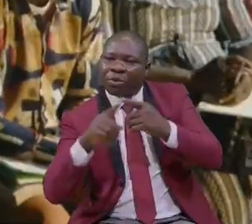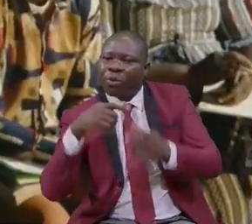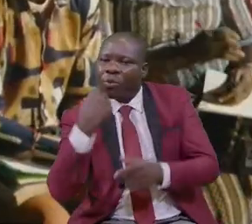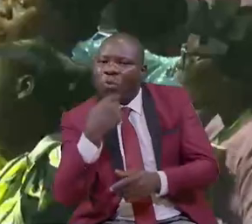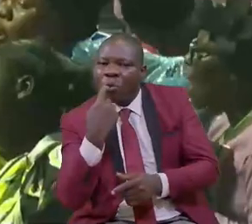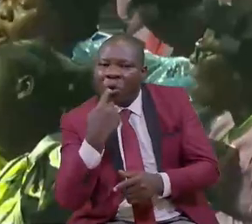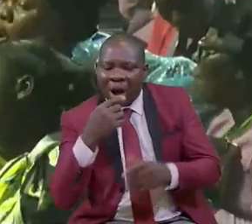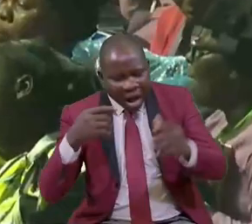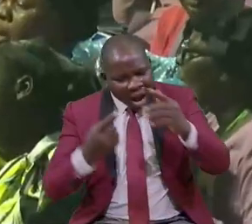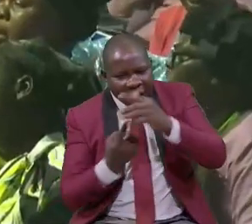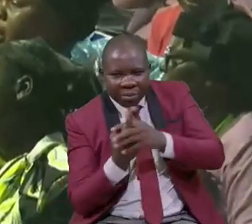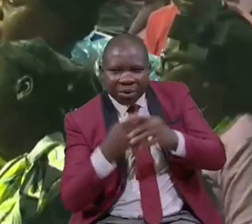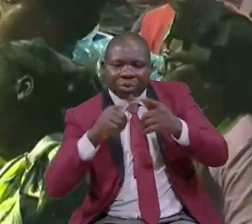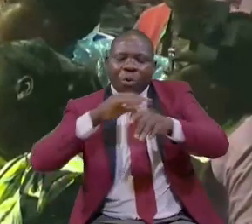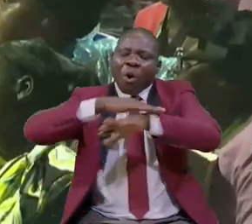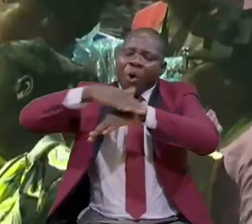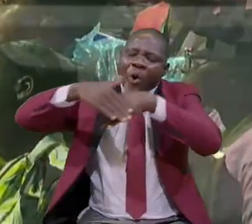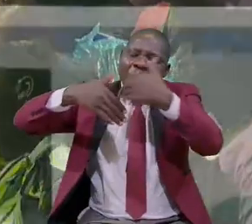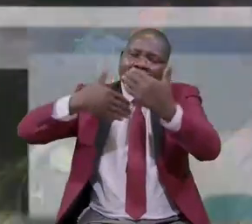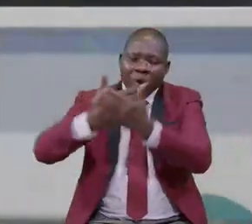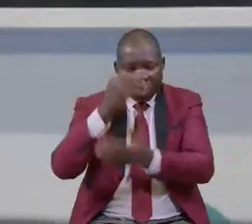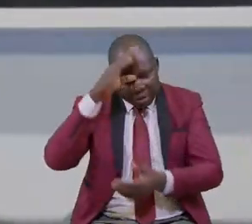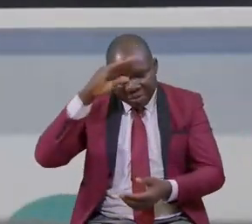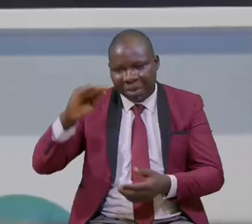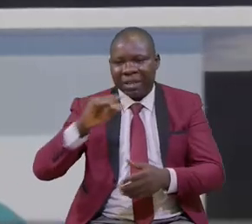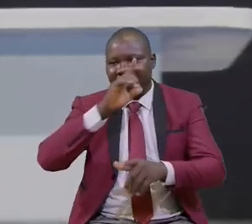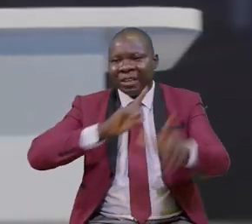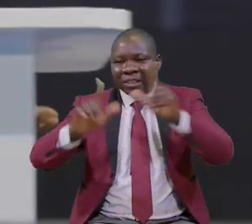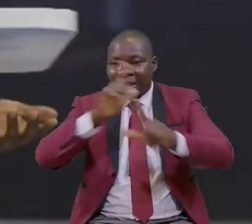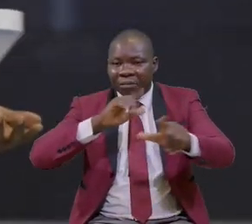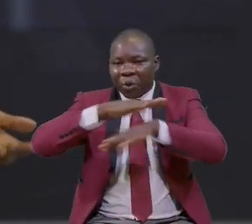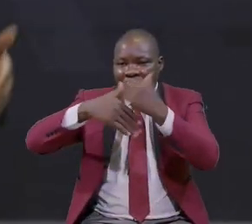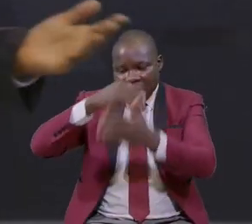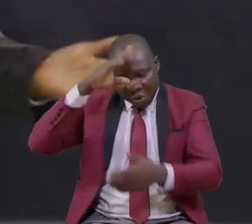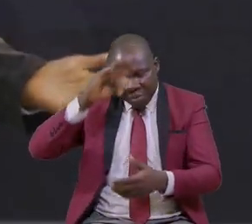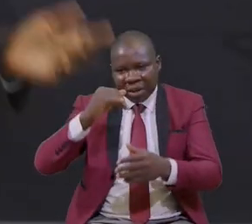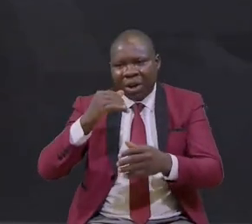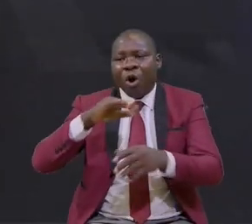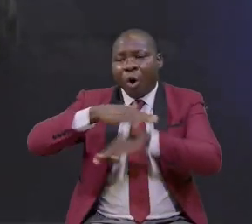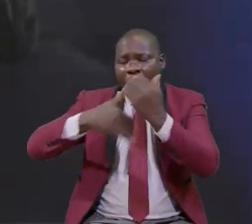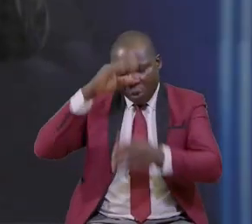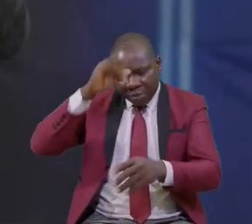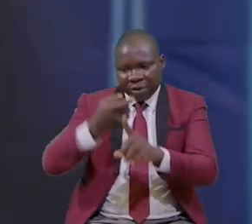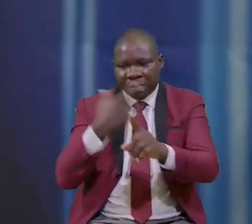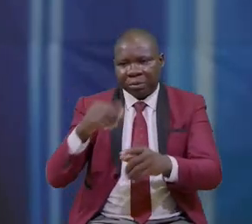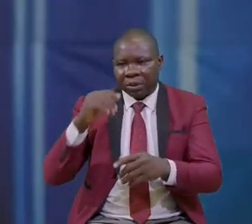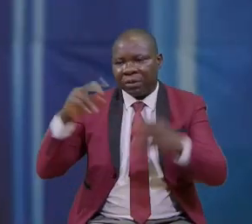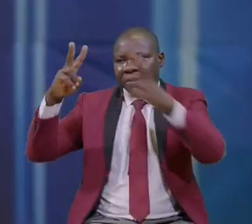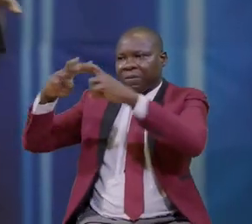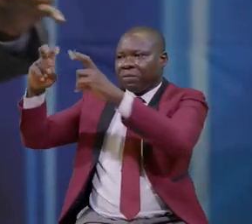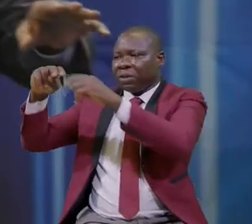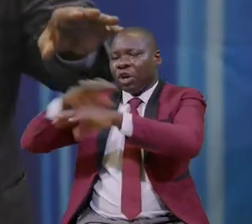été manifestée pour tous les hommes. Tous les hommes du village, tous les hommes de la